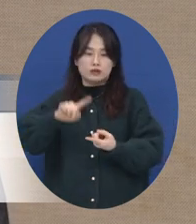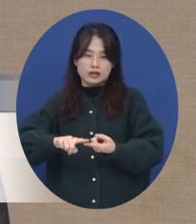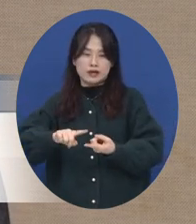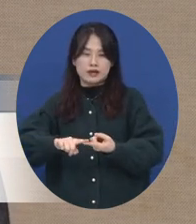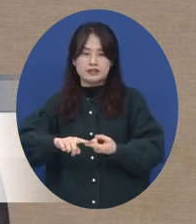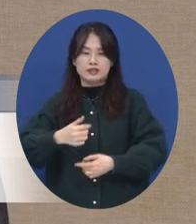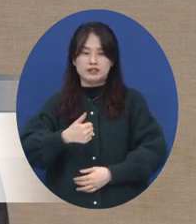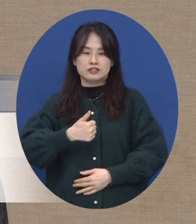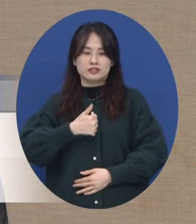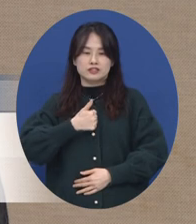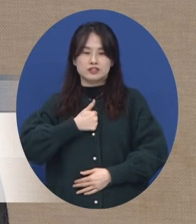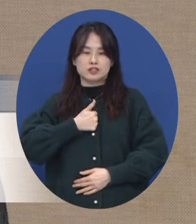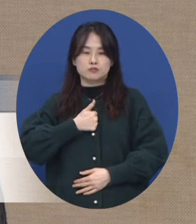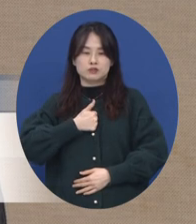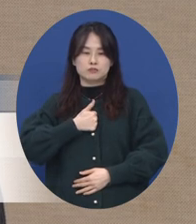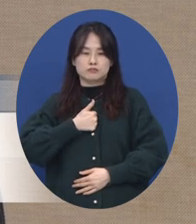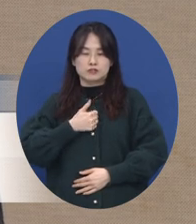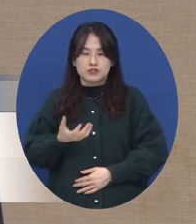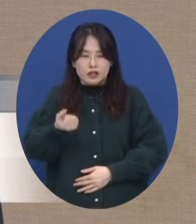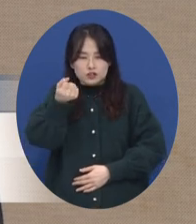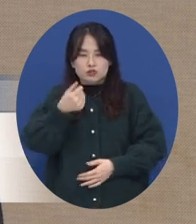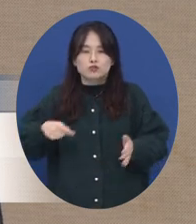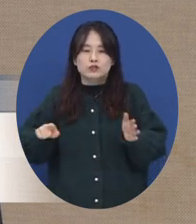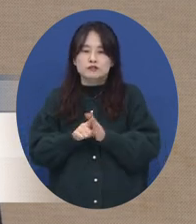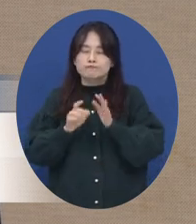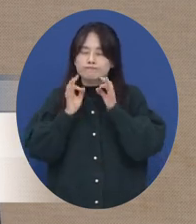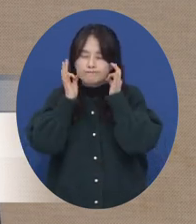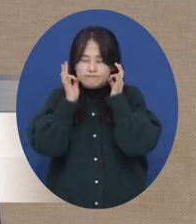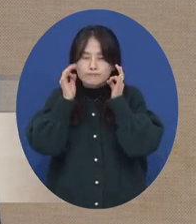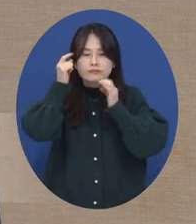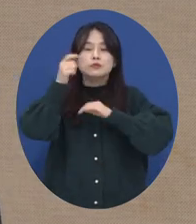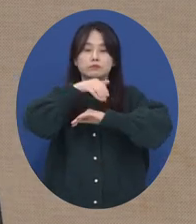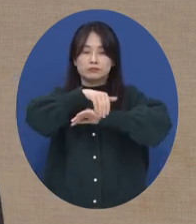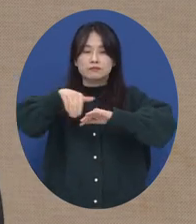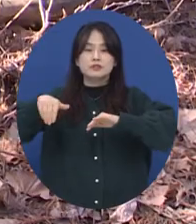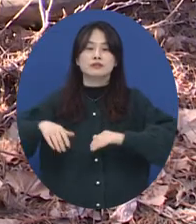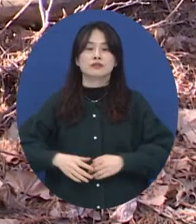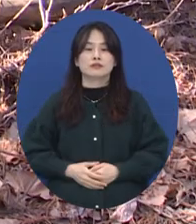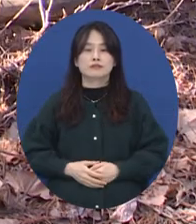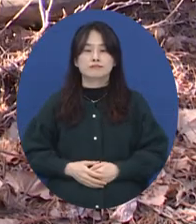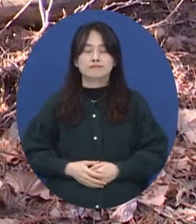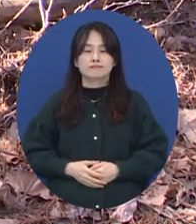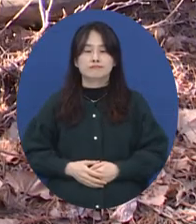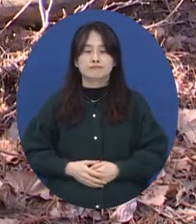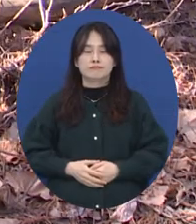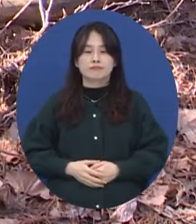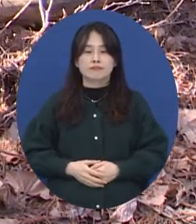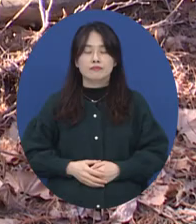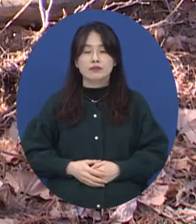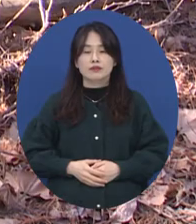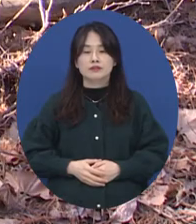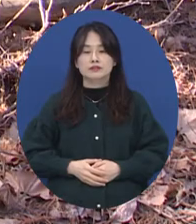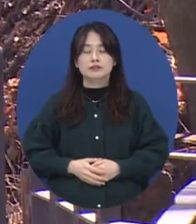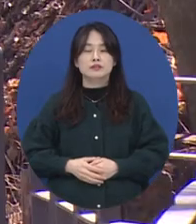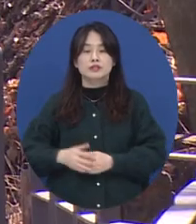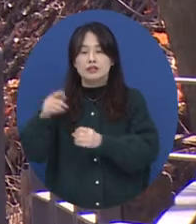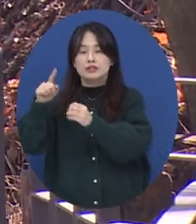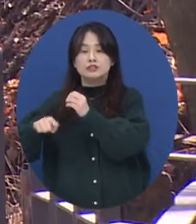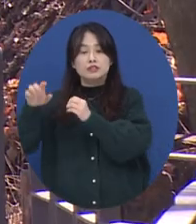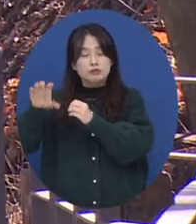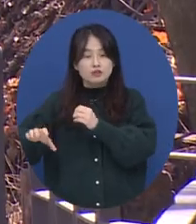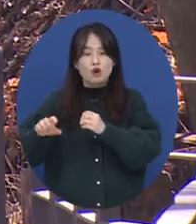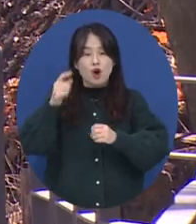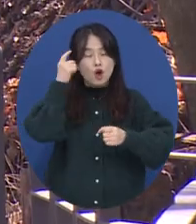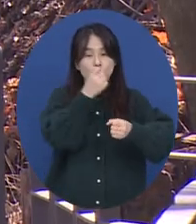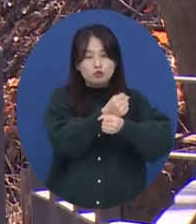살고 있다는 걸어 것에 대한 자부심을 가질 수 있도록 그런 노력을 할 것입니다 경기도는 봉선사 부터 살림 생산 기술